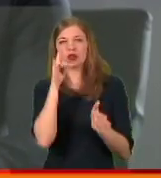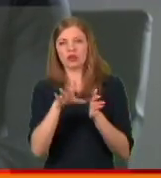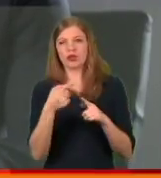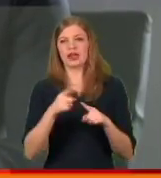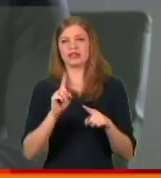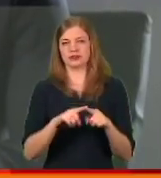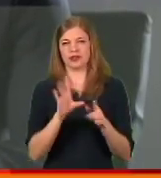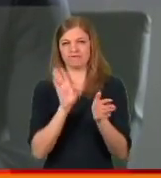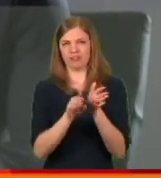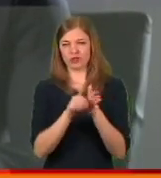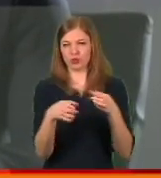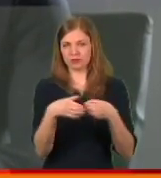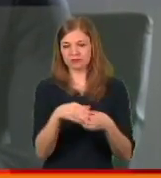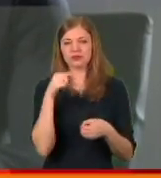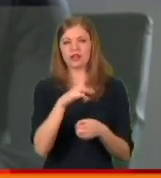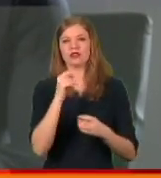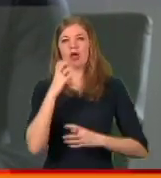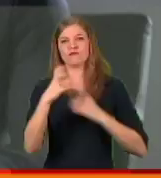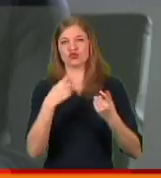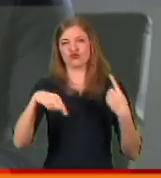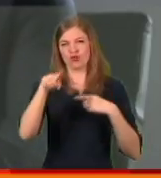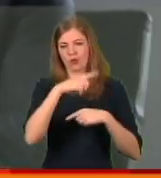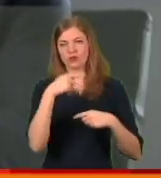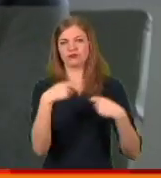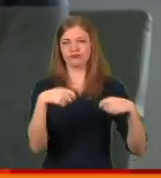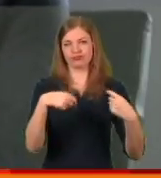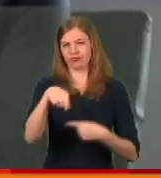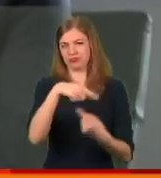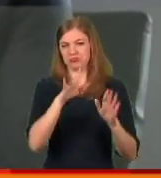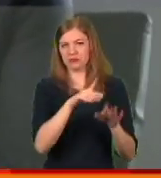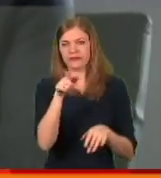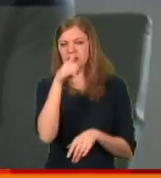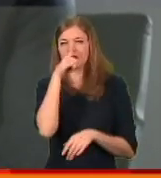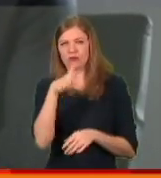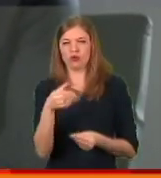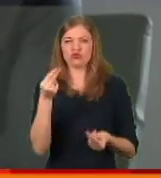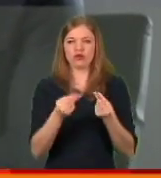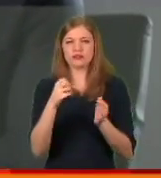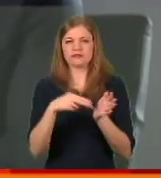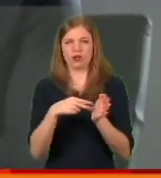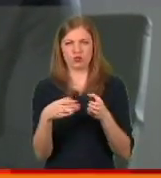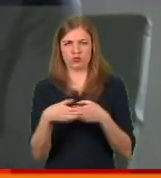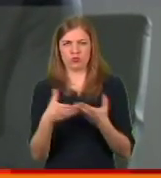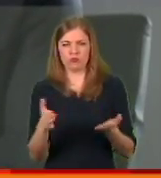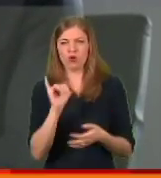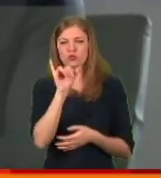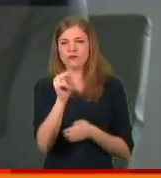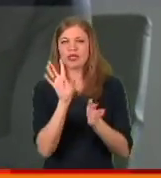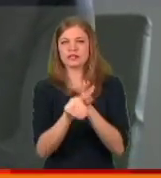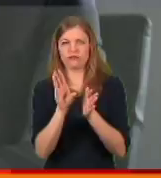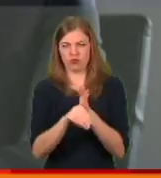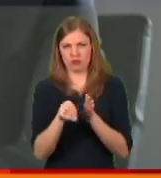– це акціонерні товариства. Вони на міжнародних біржах акції продають. Ви не можете жартувати з вартістю компаній. Вас